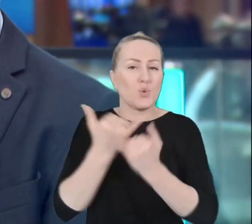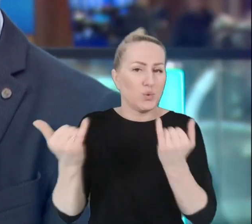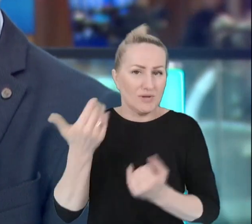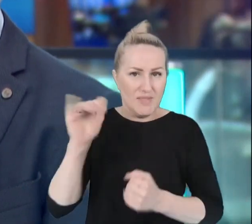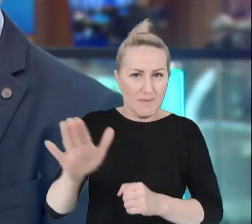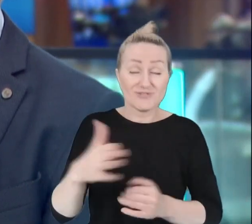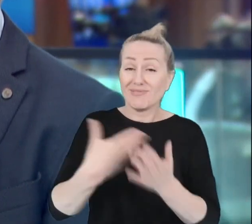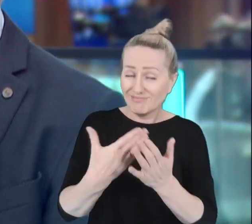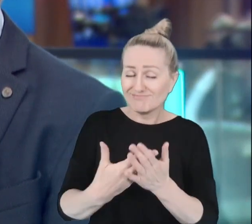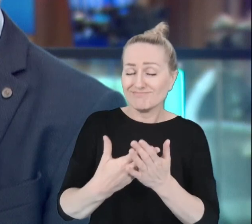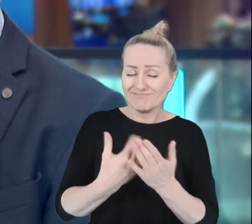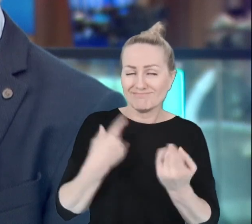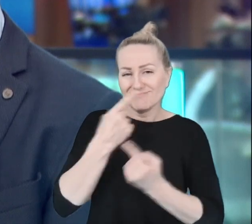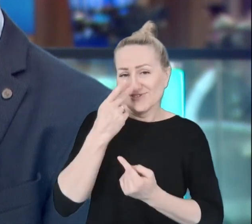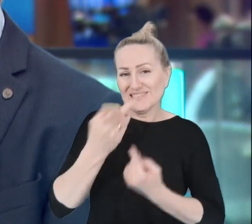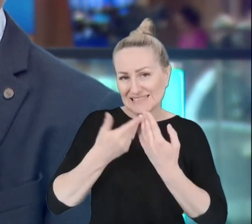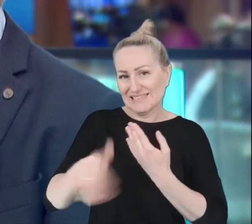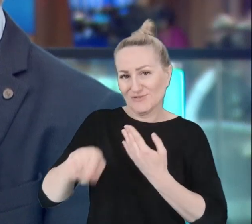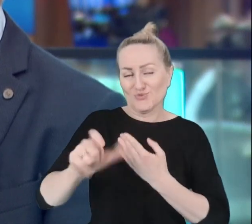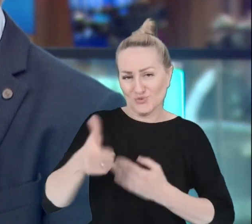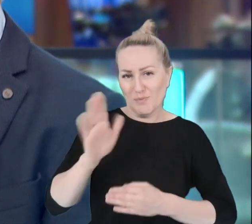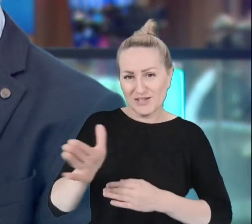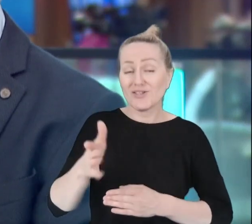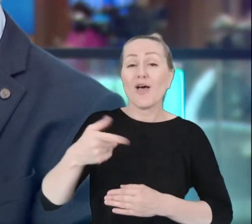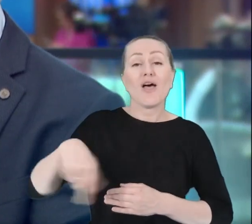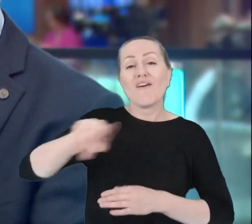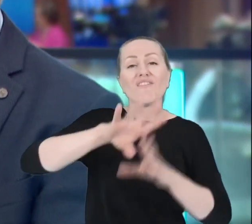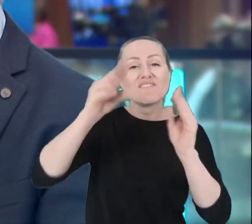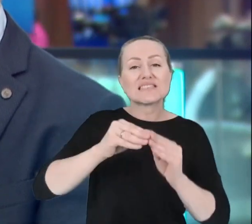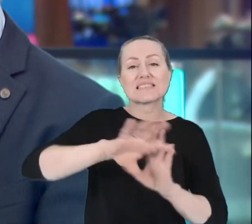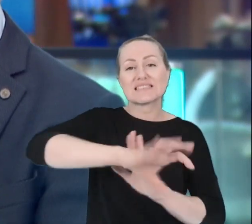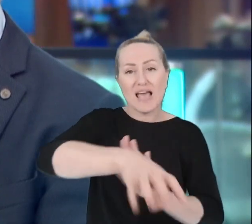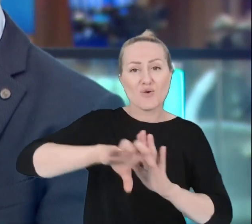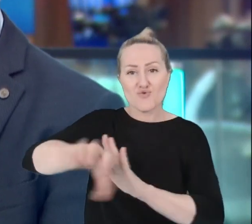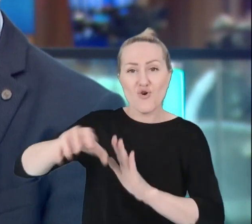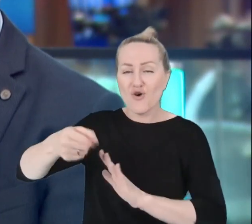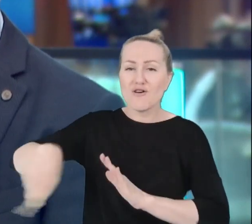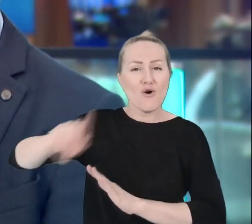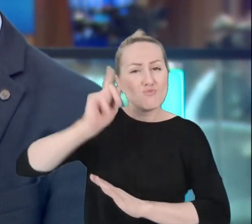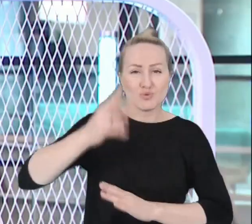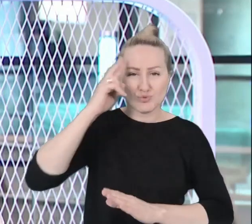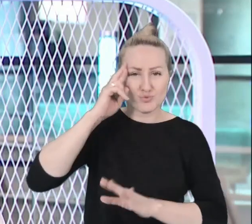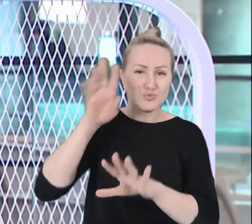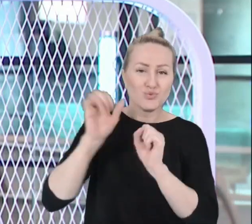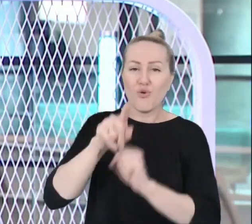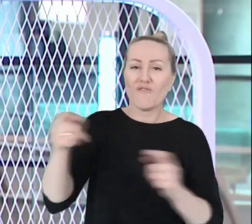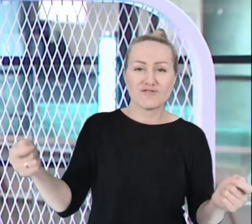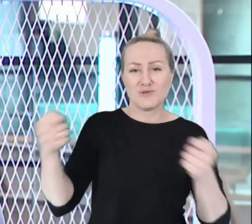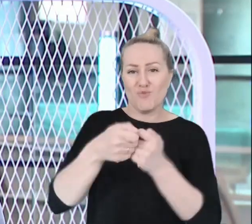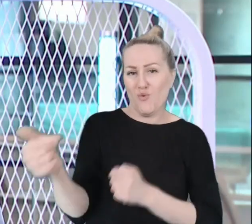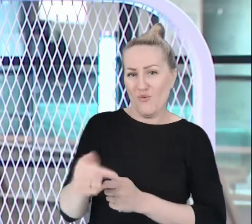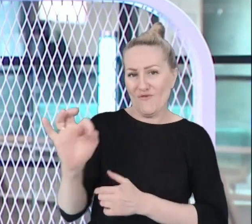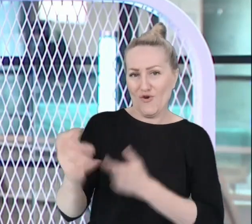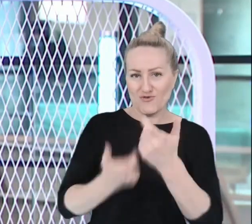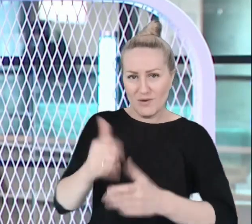jest to, co nas czeka. To znaczy, żeby wszystkie sektory zrozumiały, że to jest wspólny interes. Myślę sobie też, że ważne